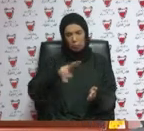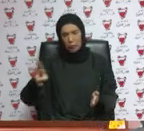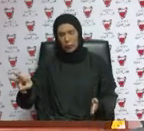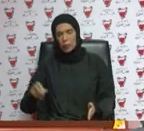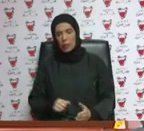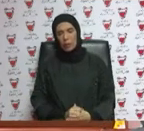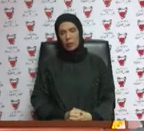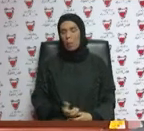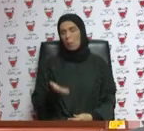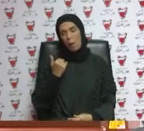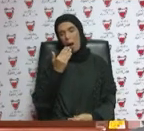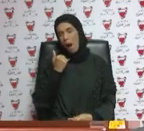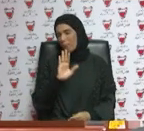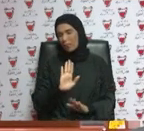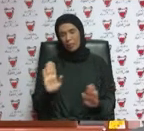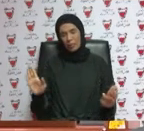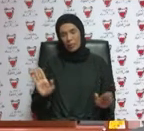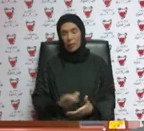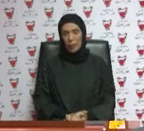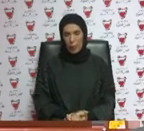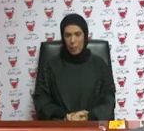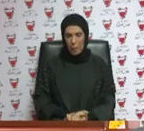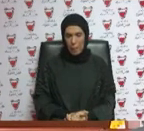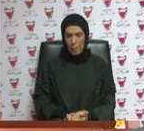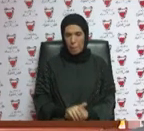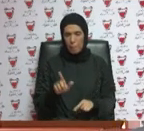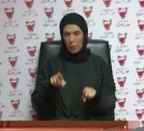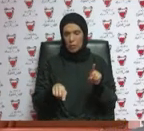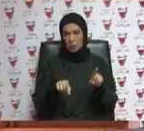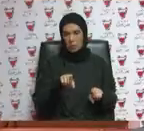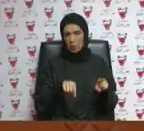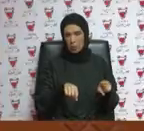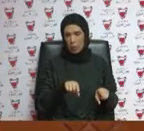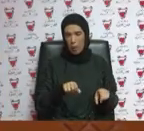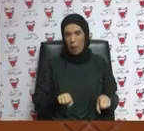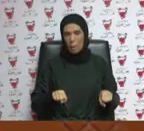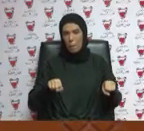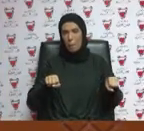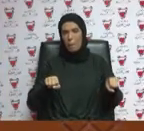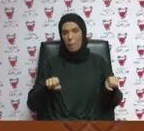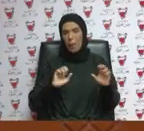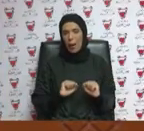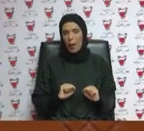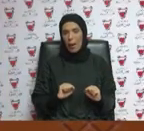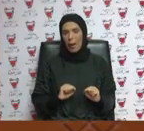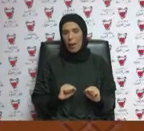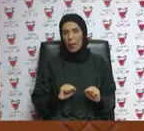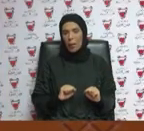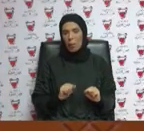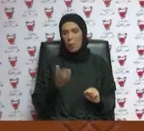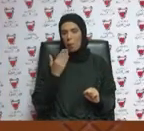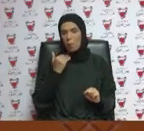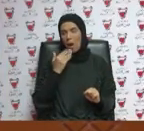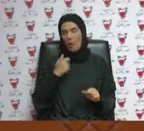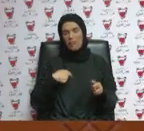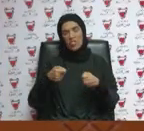للقرية، الآن ما في أحد يتنقل. أصحاب بعض الكشكات التي أعطت من وزارة العمل الآن لا